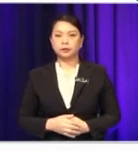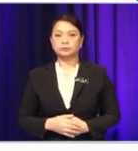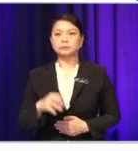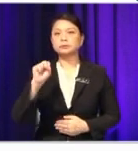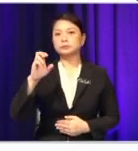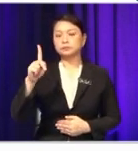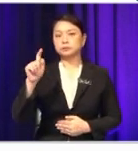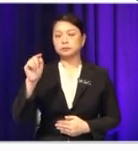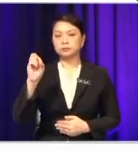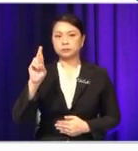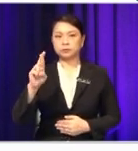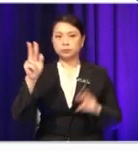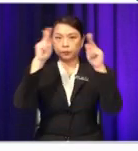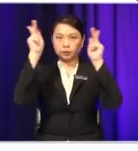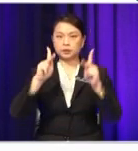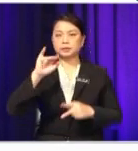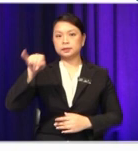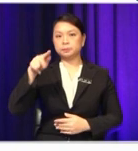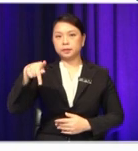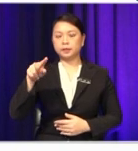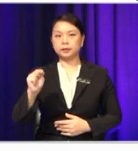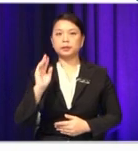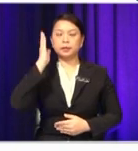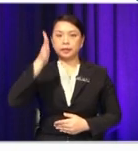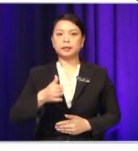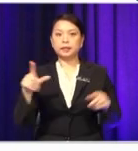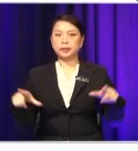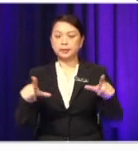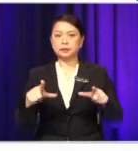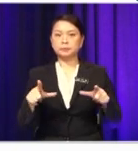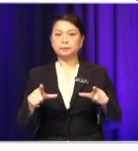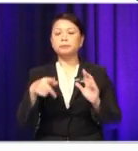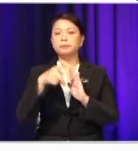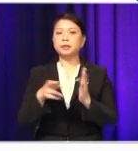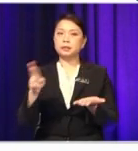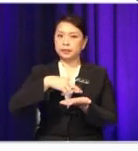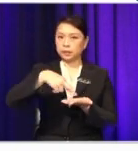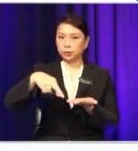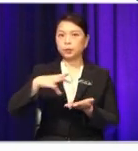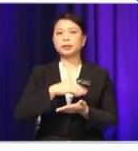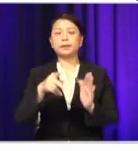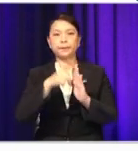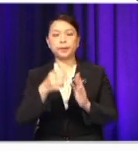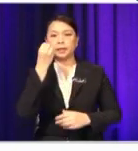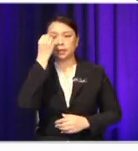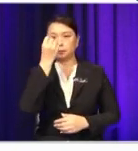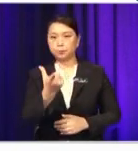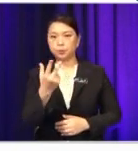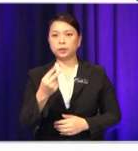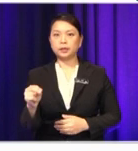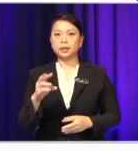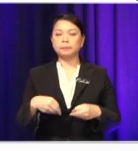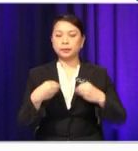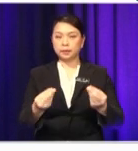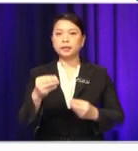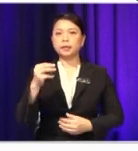juga di JPN ini akan membuat, akan melaksanakan perekodan dan pelaporan, ya, berkaitan dengan ujian akhir sesi akademik bagi tingkatan